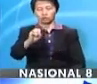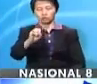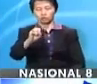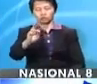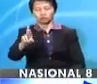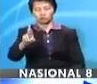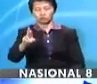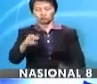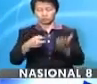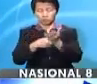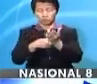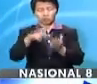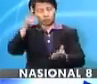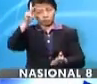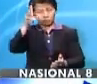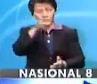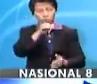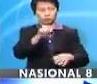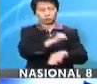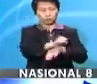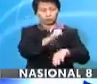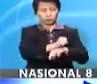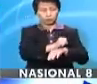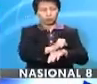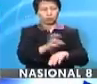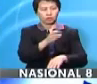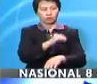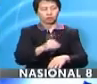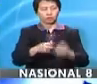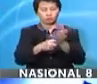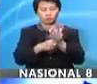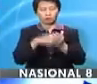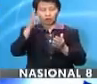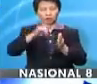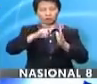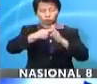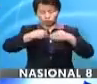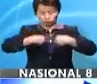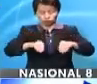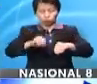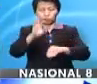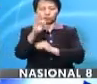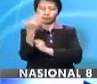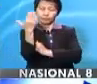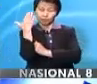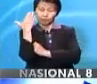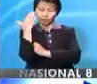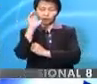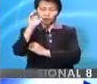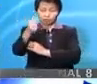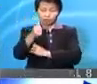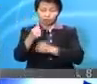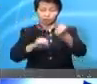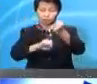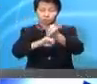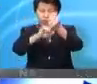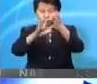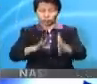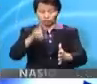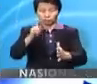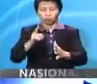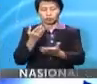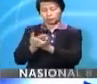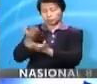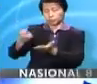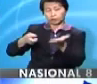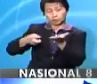tiket masing-masing kepada Kelantan dan Lions 12. Tiket perlawanan akhir itu akan mula dijual pada pukul 9 pagi esok dan penyokong The Red Warriors boleh